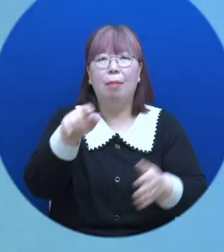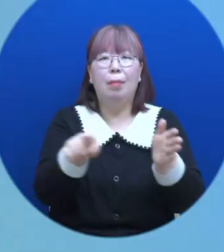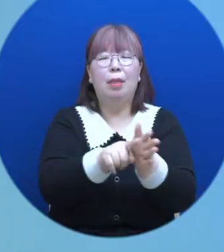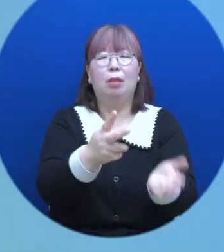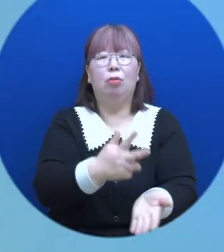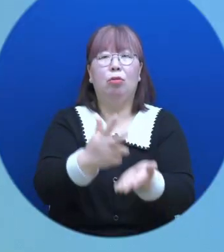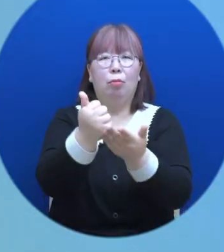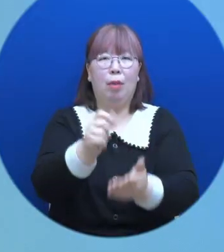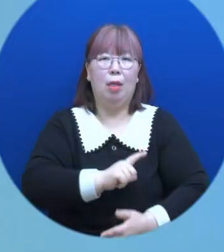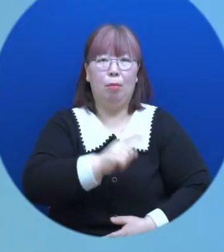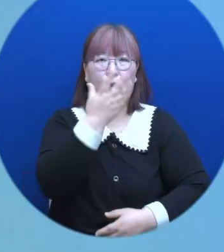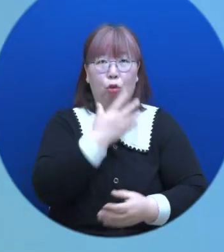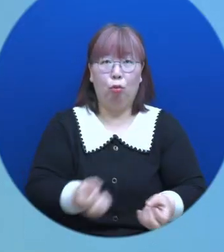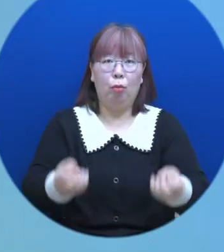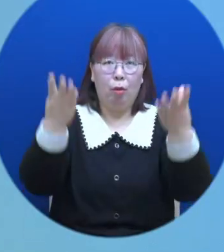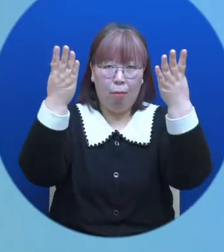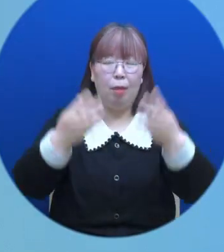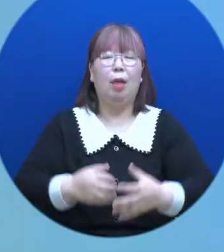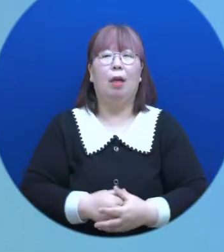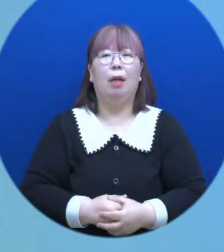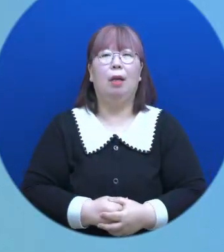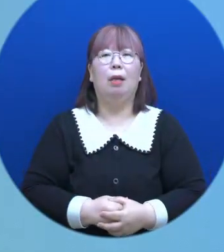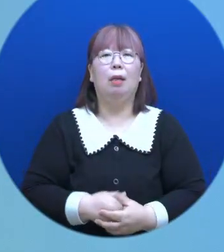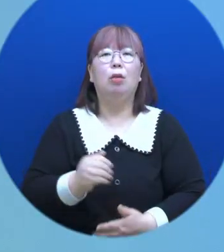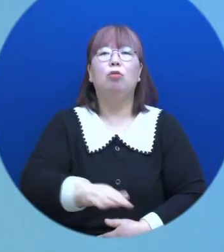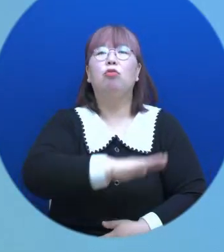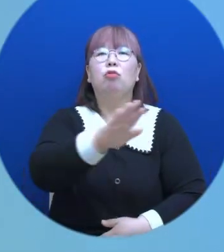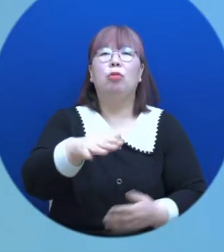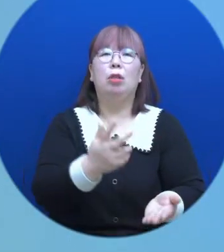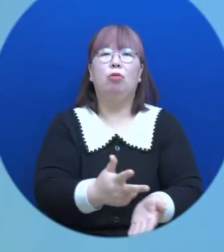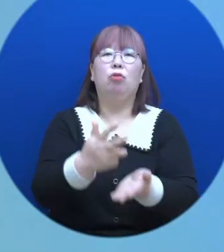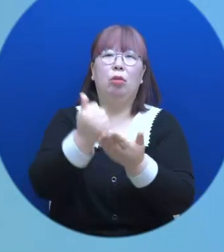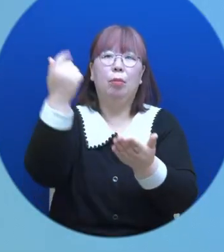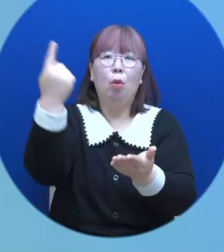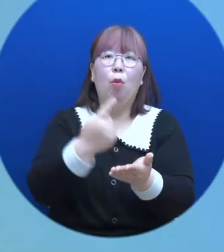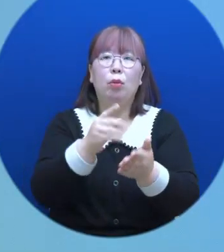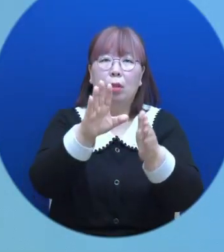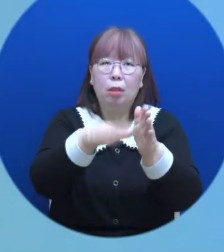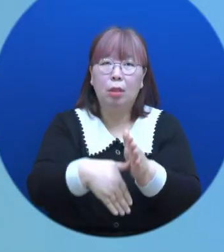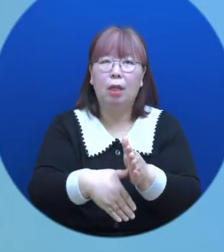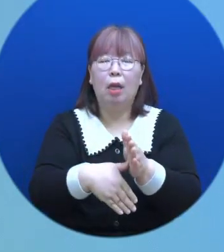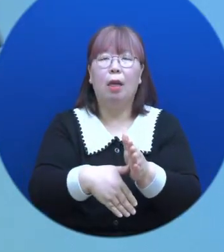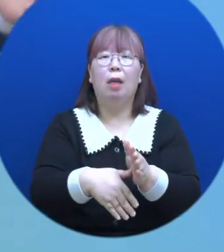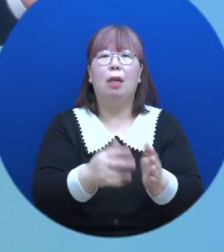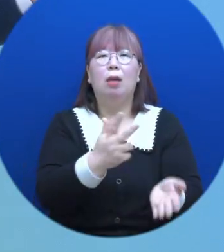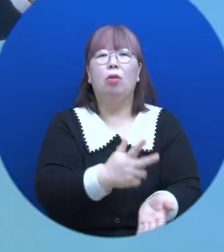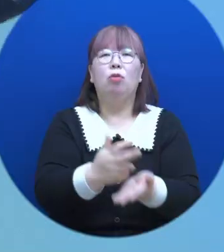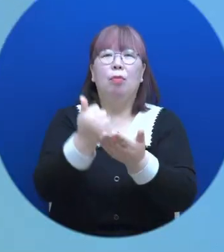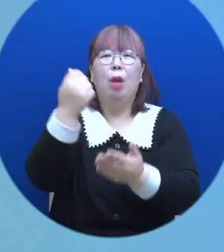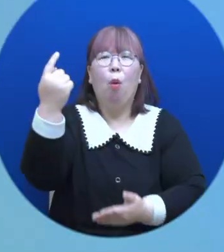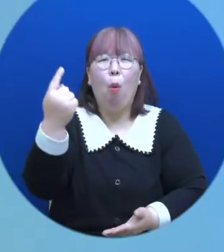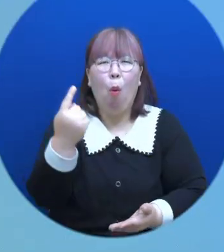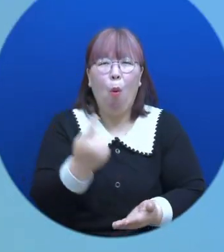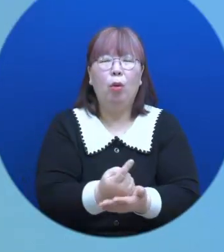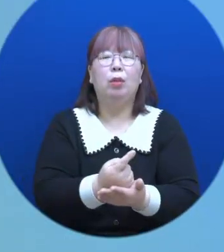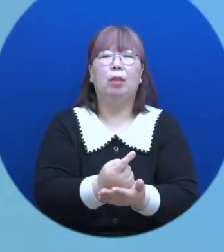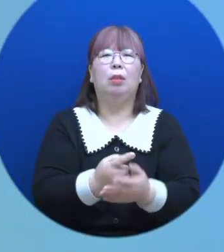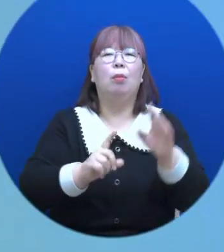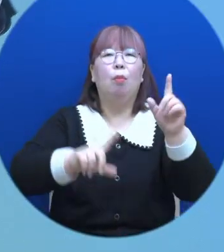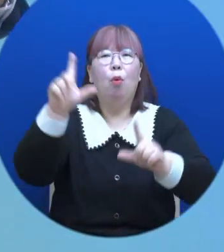이름으로 축원합니다. 우리 주님께서 오셨을 때 주님이 오시는 주님의